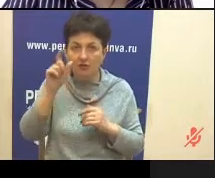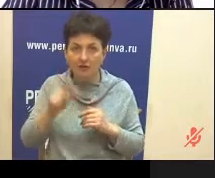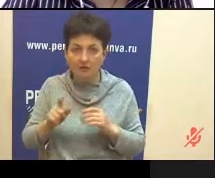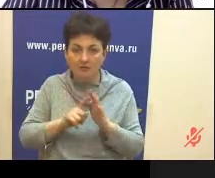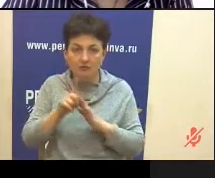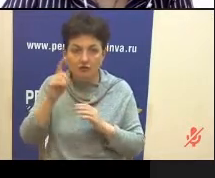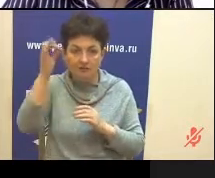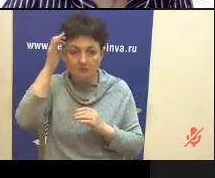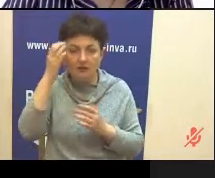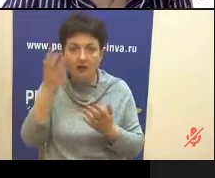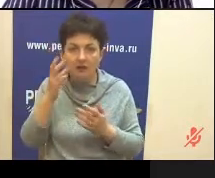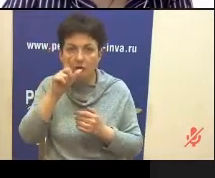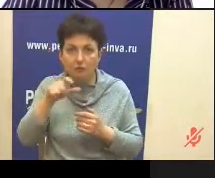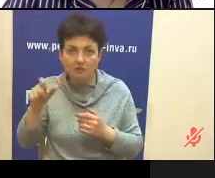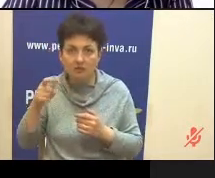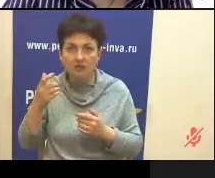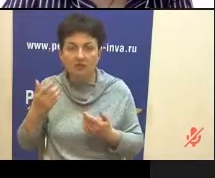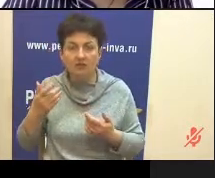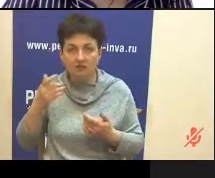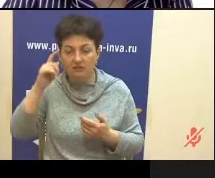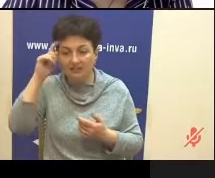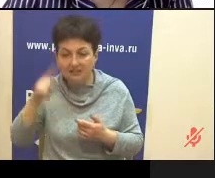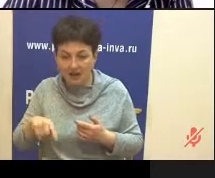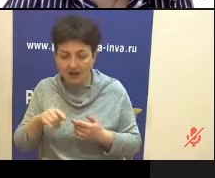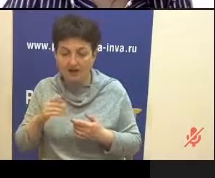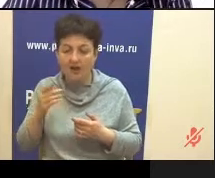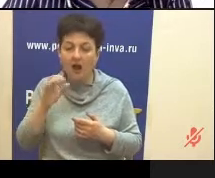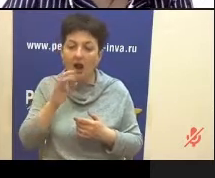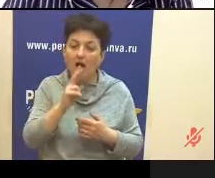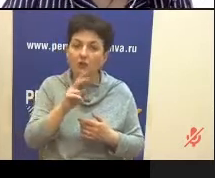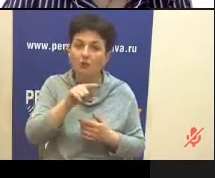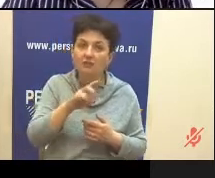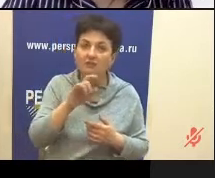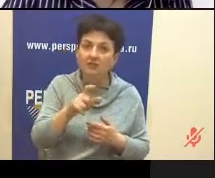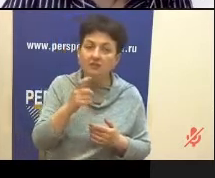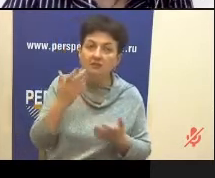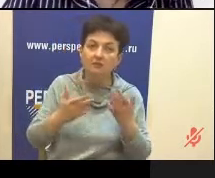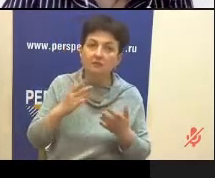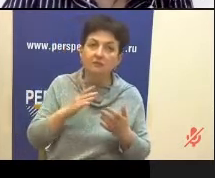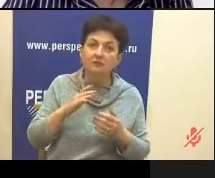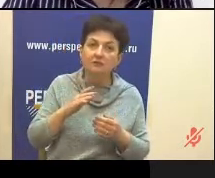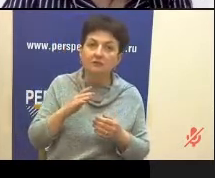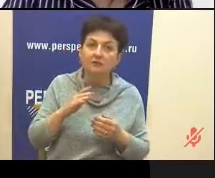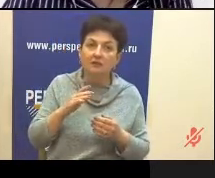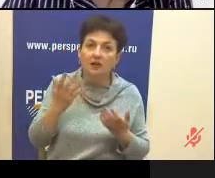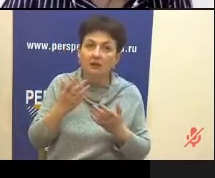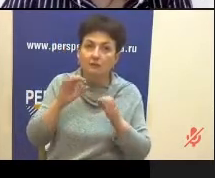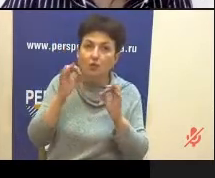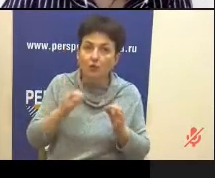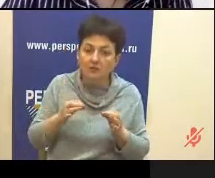бездомного человека, начинают вдруг вспоминать, каких бездомных людей они в жизни знали. А кто из них, возможно, даже